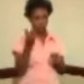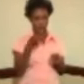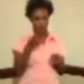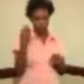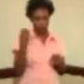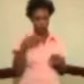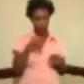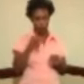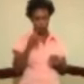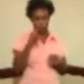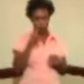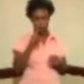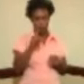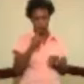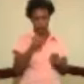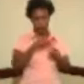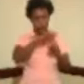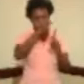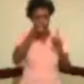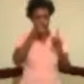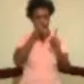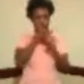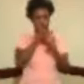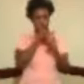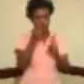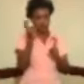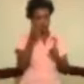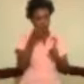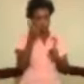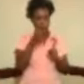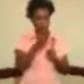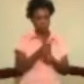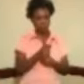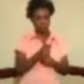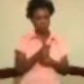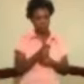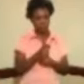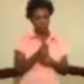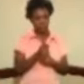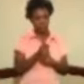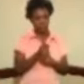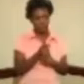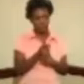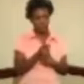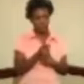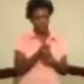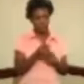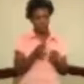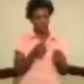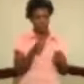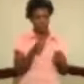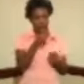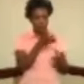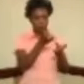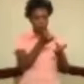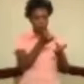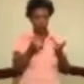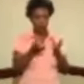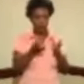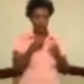nous abordons. Malheureusement, c'est le genre de l'émission. Nous ne sommes pas capables de changer. D'ailleurs, je vais demander.